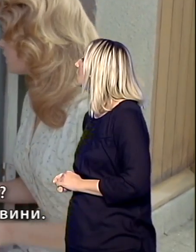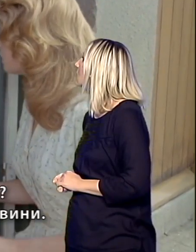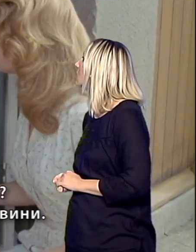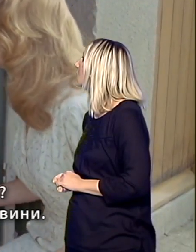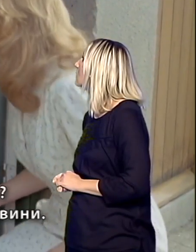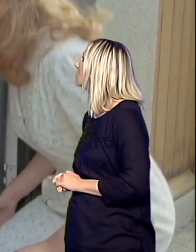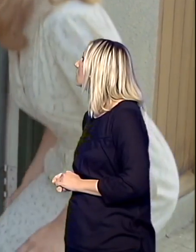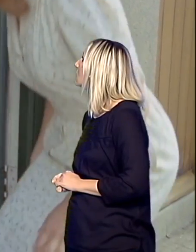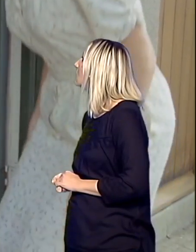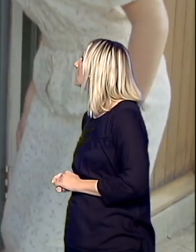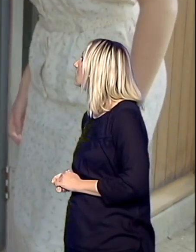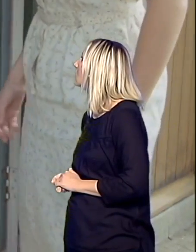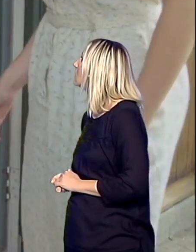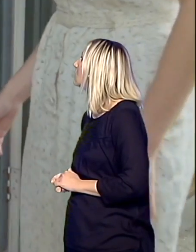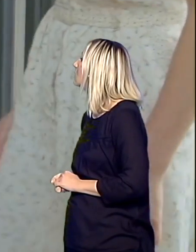Sorry.